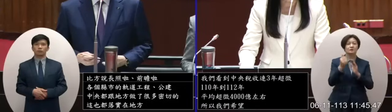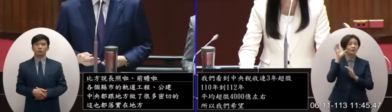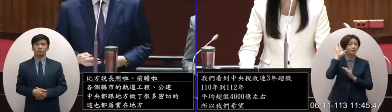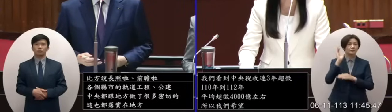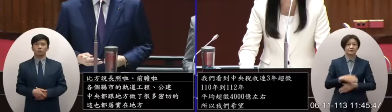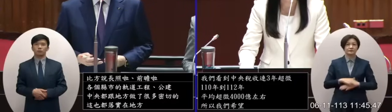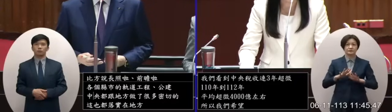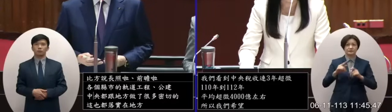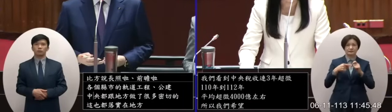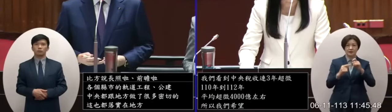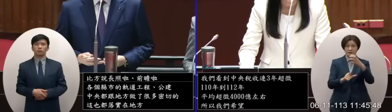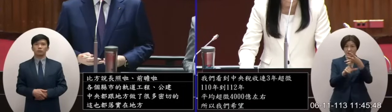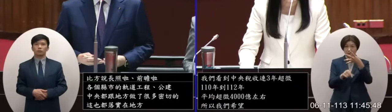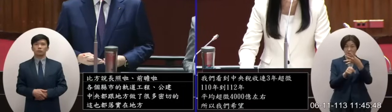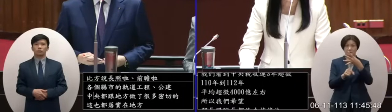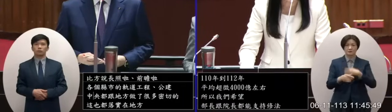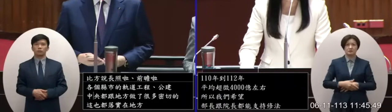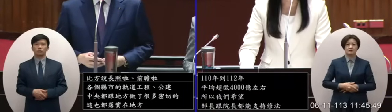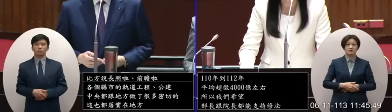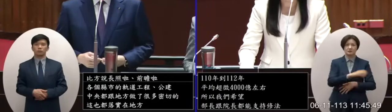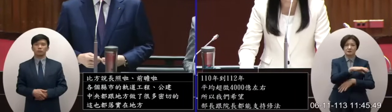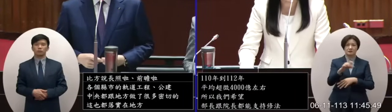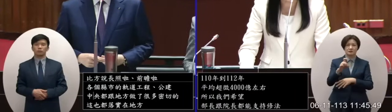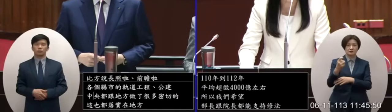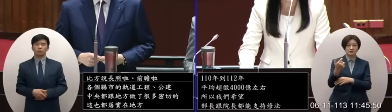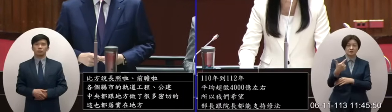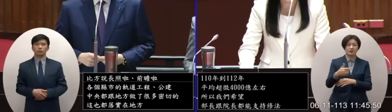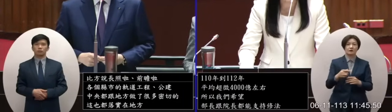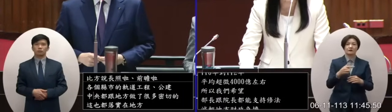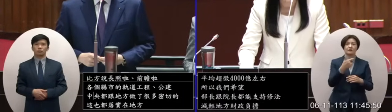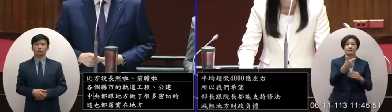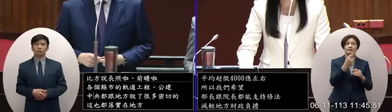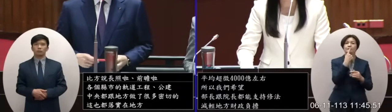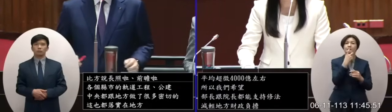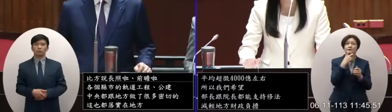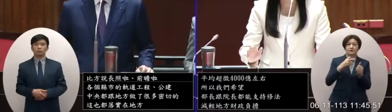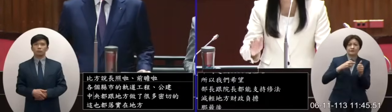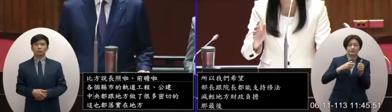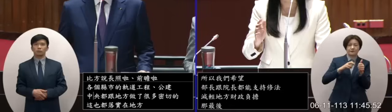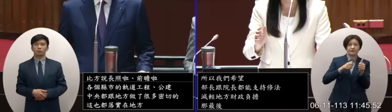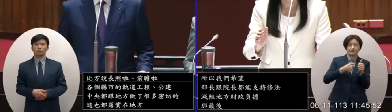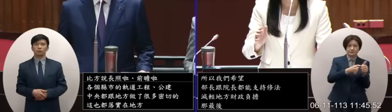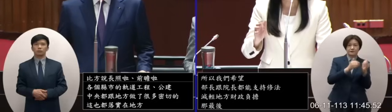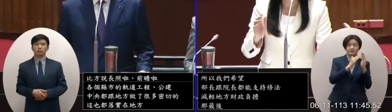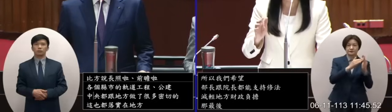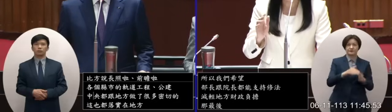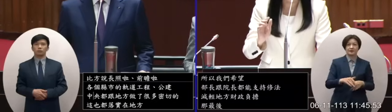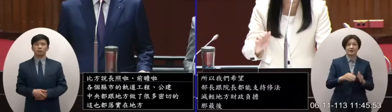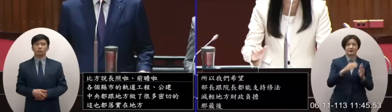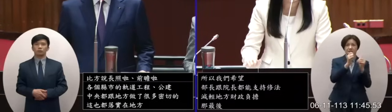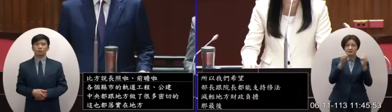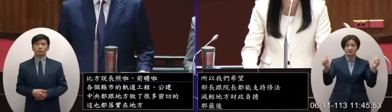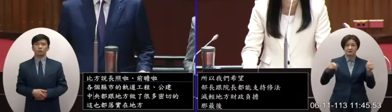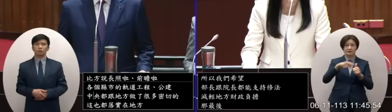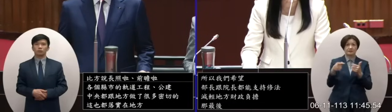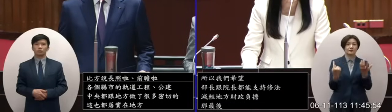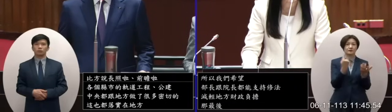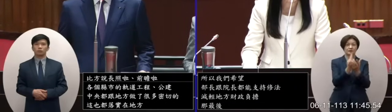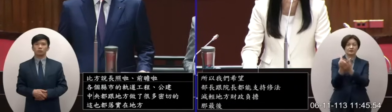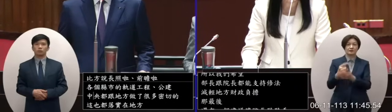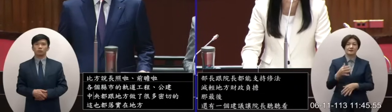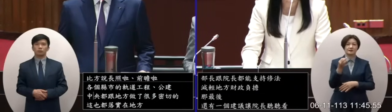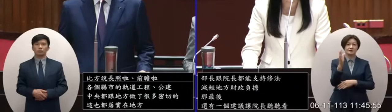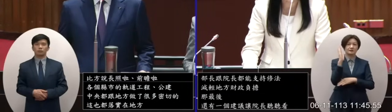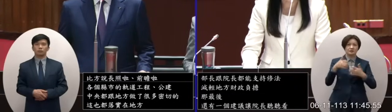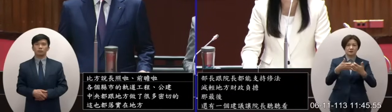哦。我想今年的4月份哦，16个县市包含直辖市的财政这个局处首长，我们就一起参与了一个财政